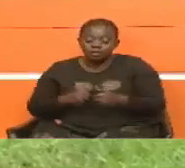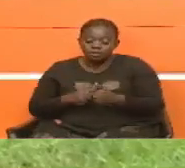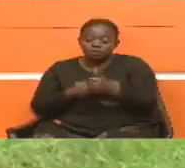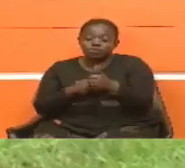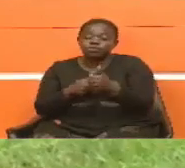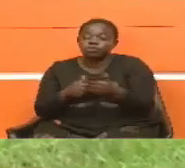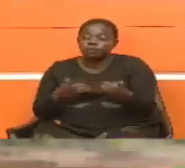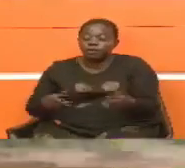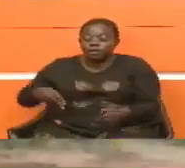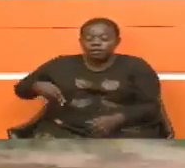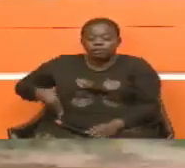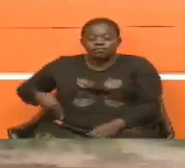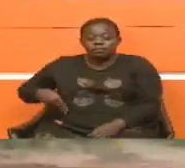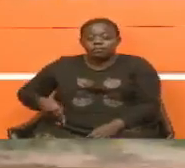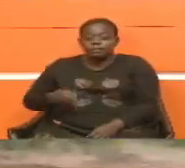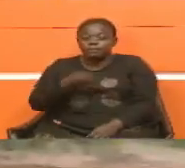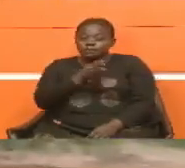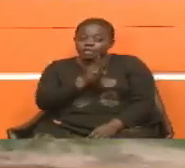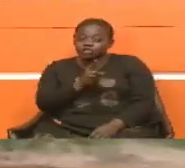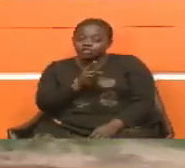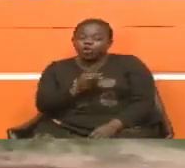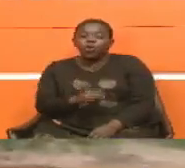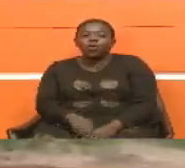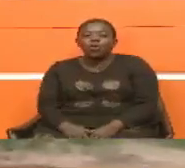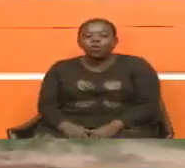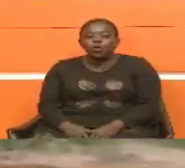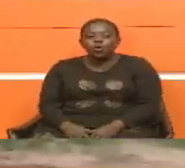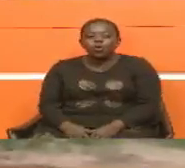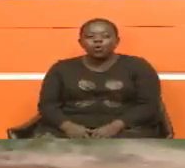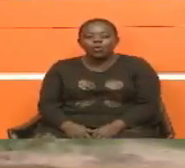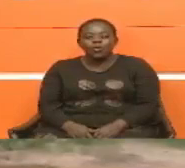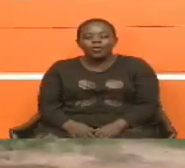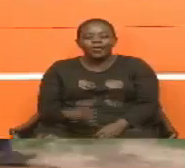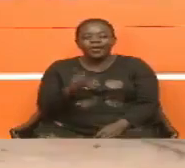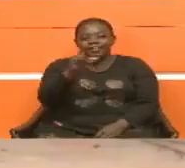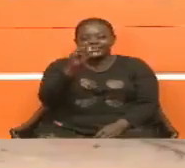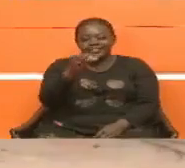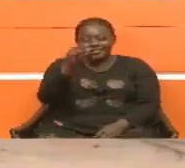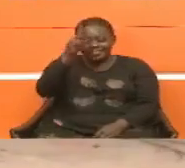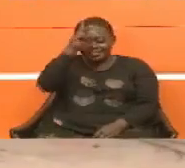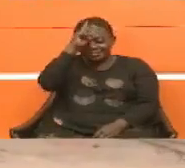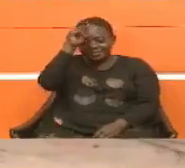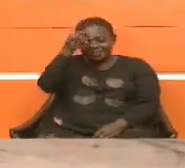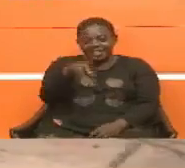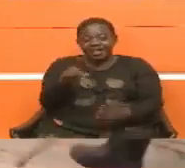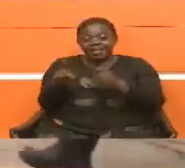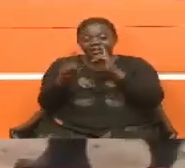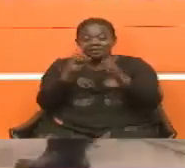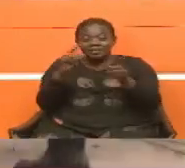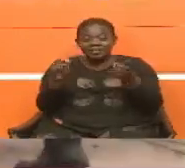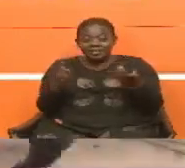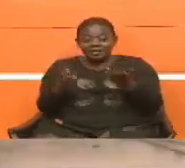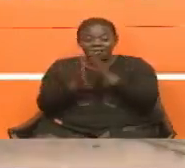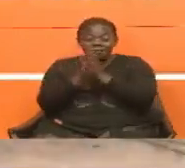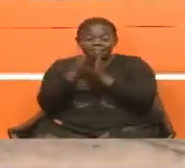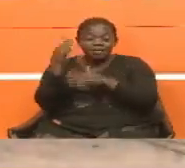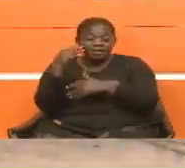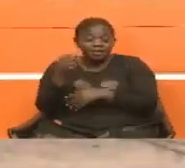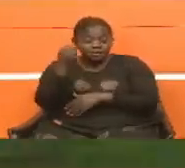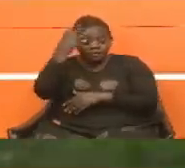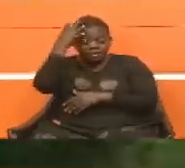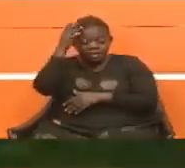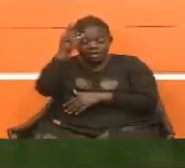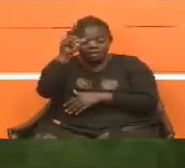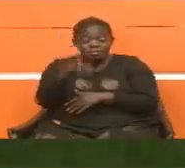abeera ne pisito. Richard Ssekikome Ssewanyana nga ye ssentebe w'ekyalo kino ayogedde ebyafaayo byakyo neyewuunya omuntu